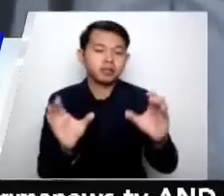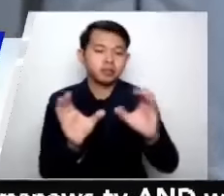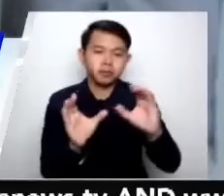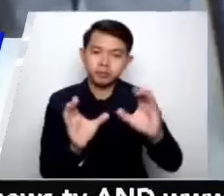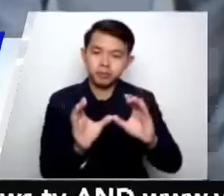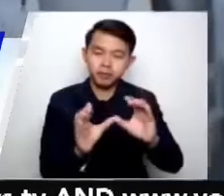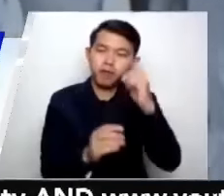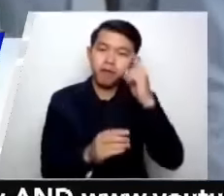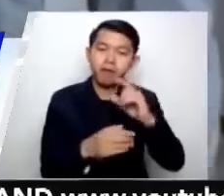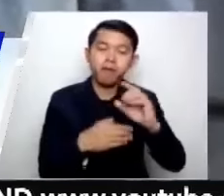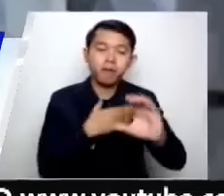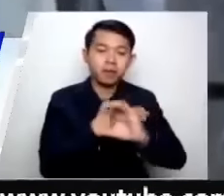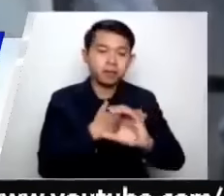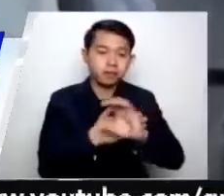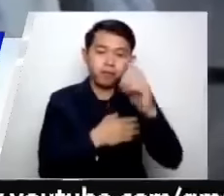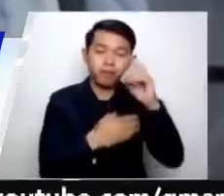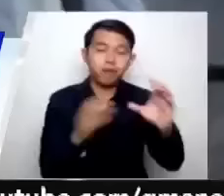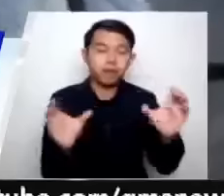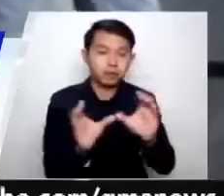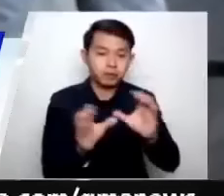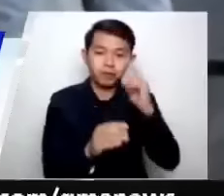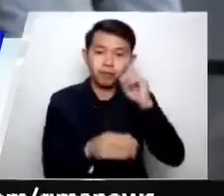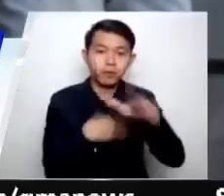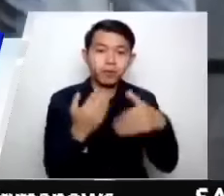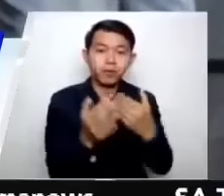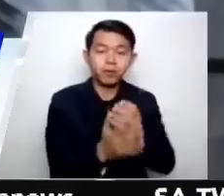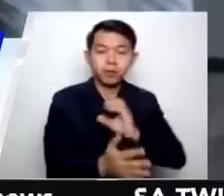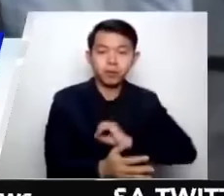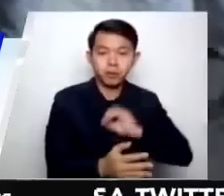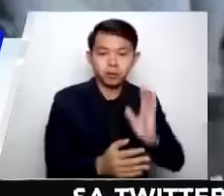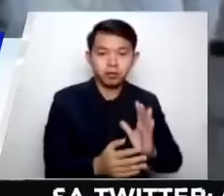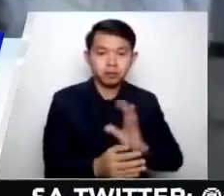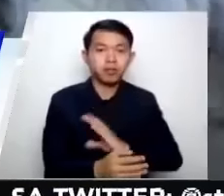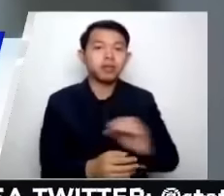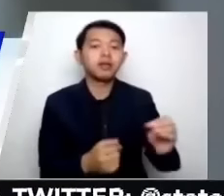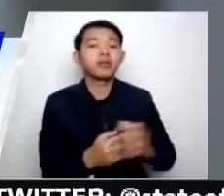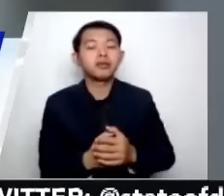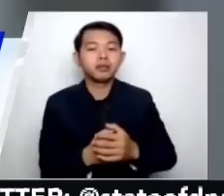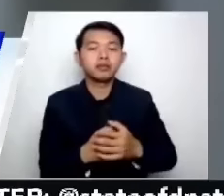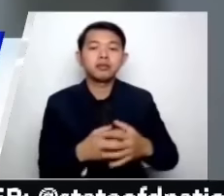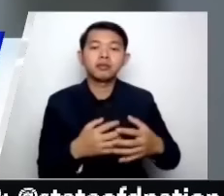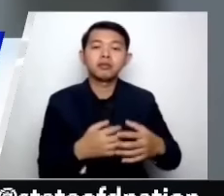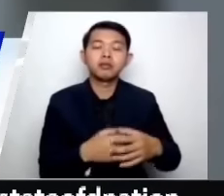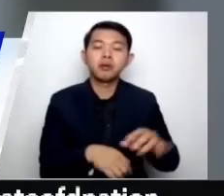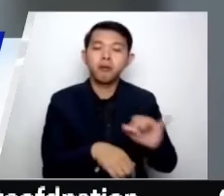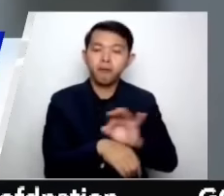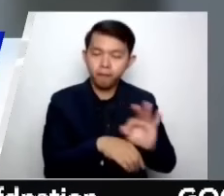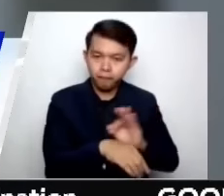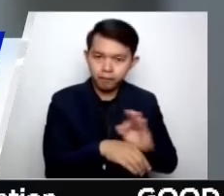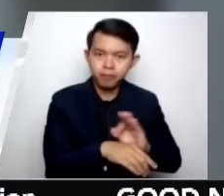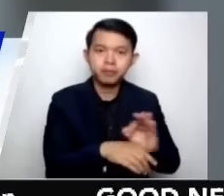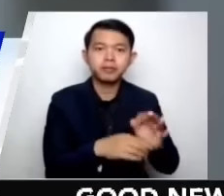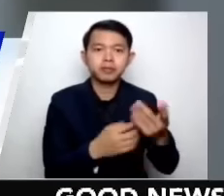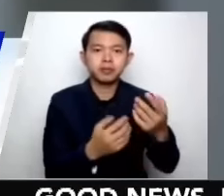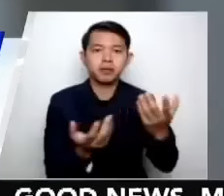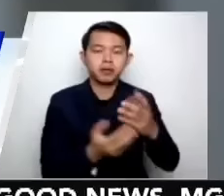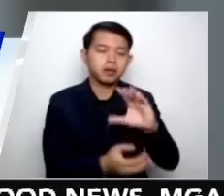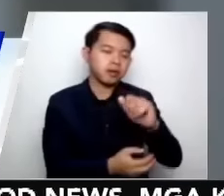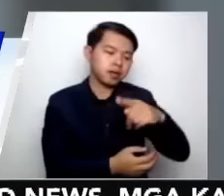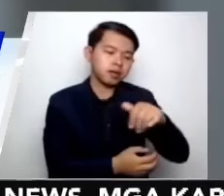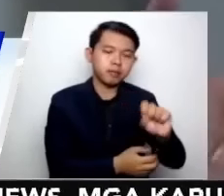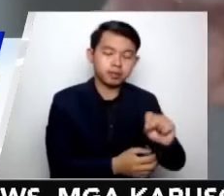sa unang lithium battery manufacturing plant sa bansa, sa Capas. Thousands of family food packs are now being